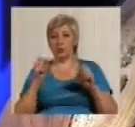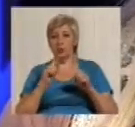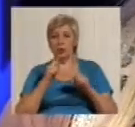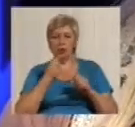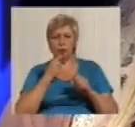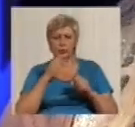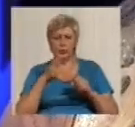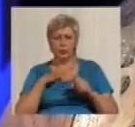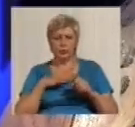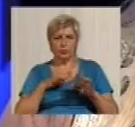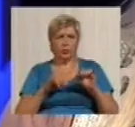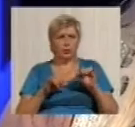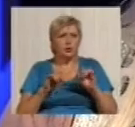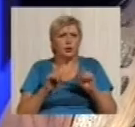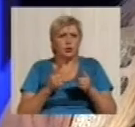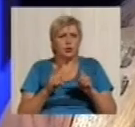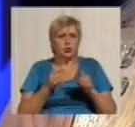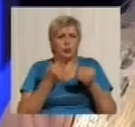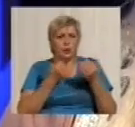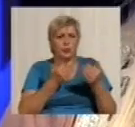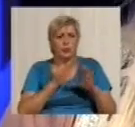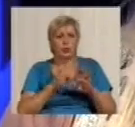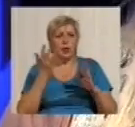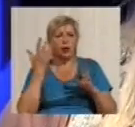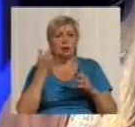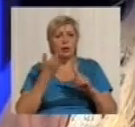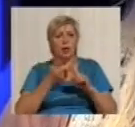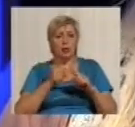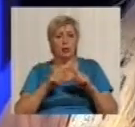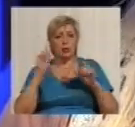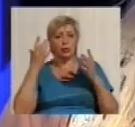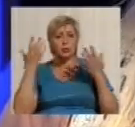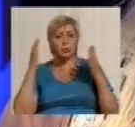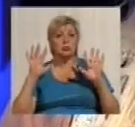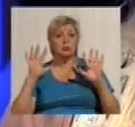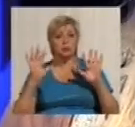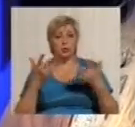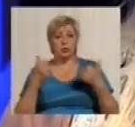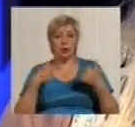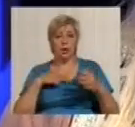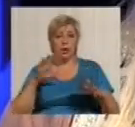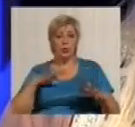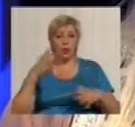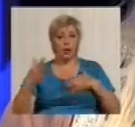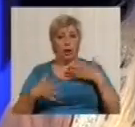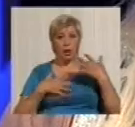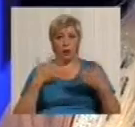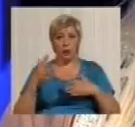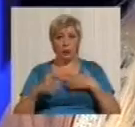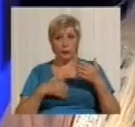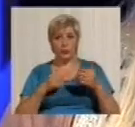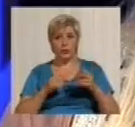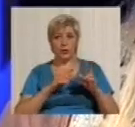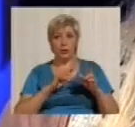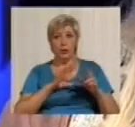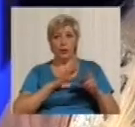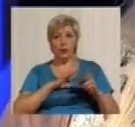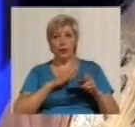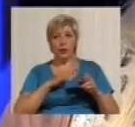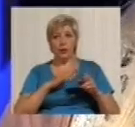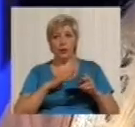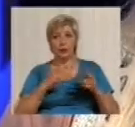не принадлежит, куда не принадлежит, когда это случилось. Было как бы много эмоций, много таких призывов